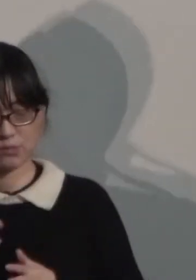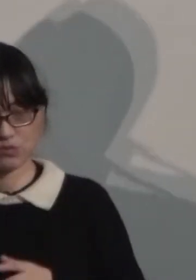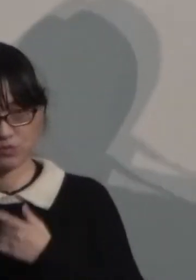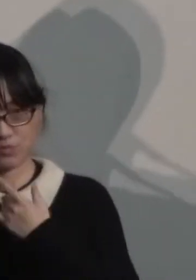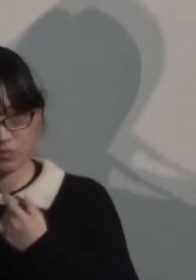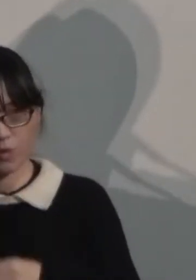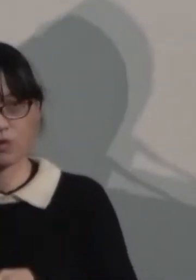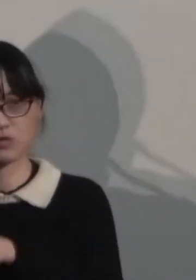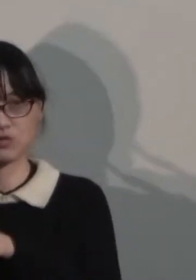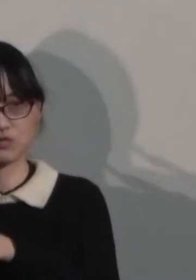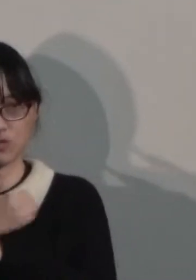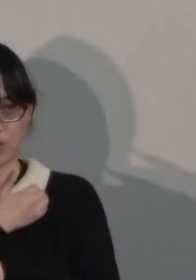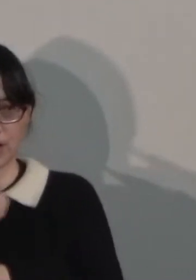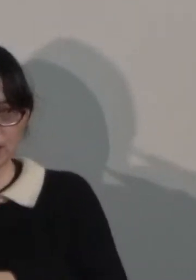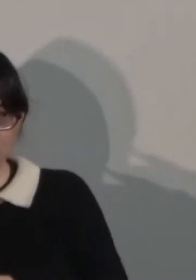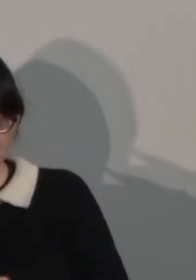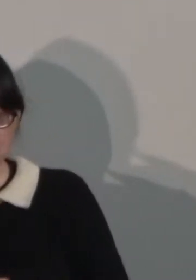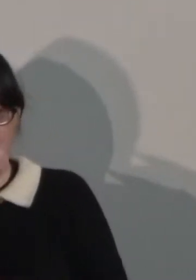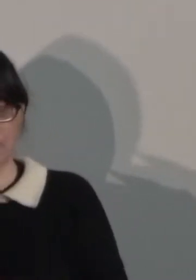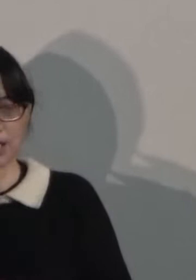ができるのではないだろうか。